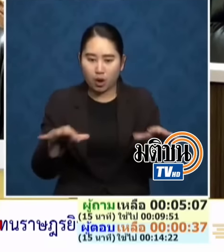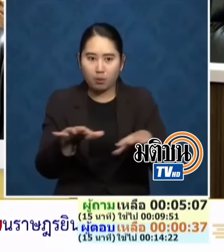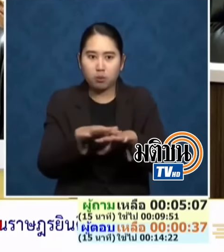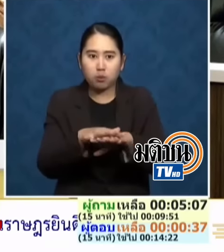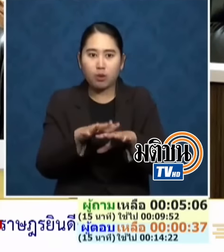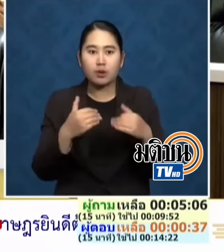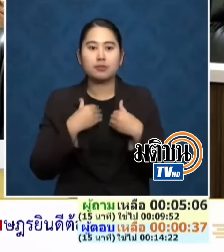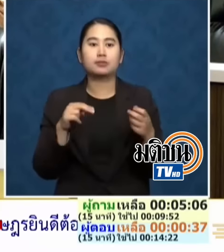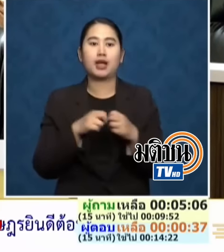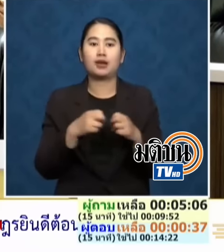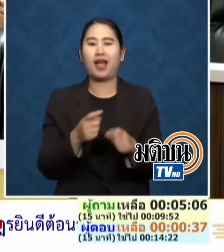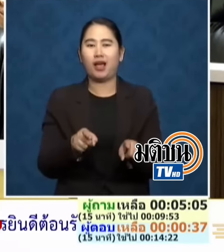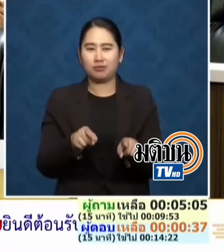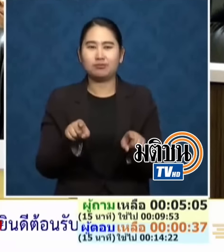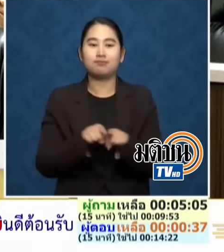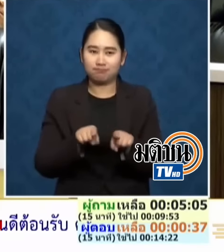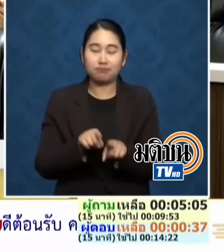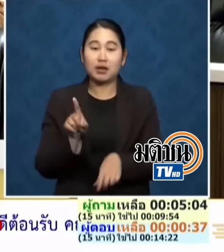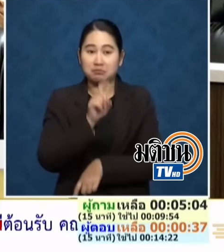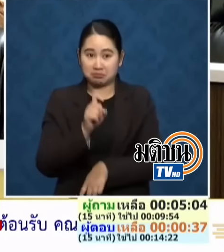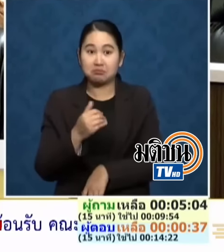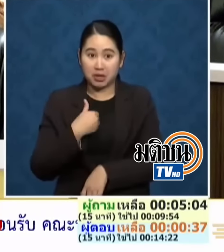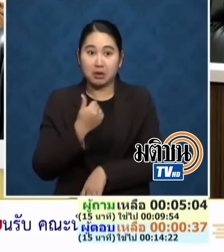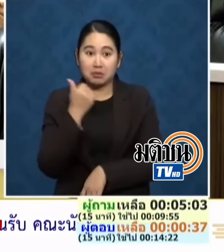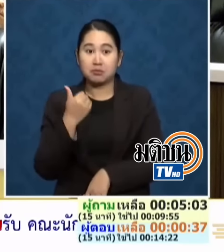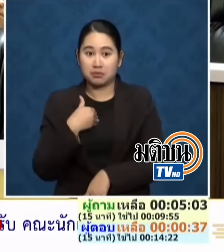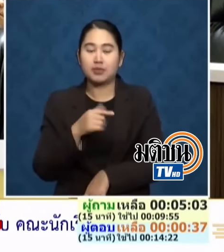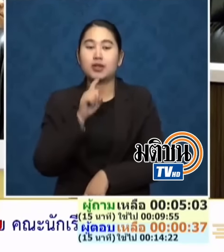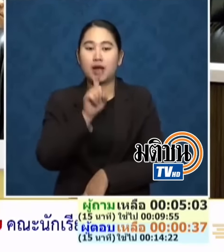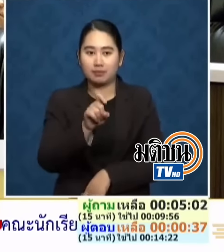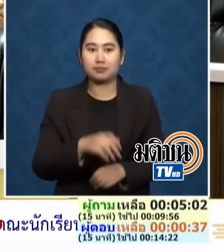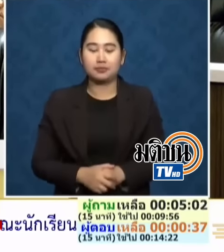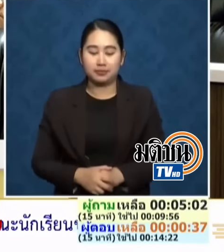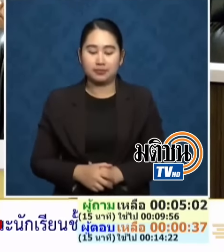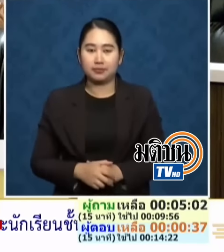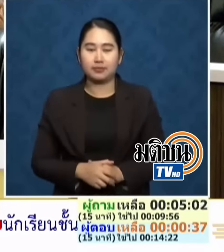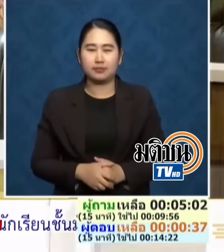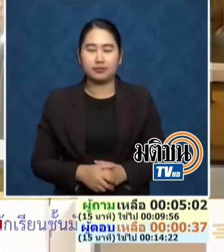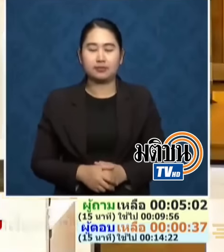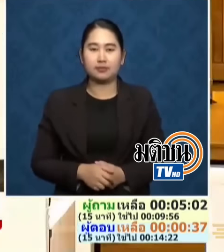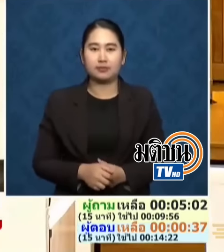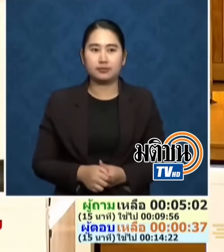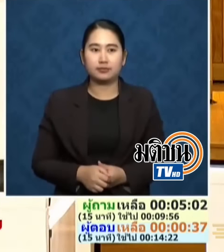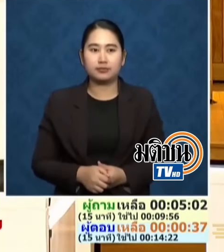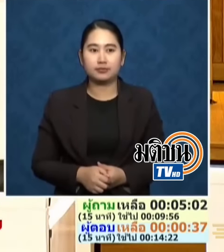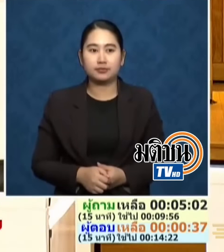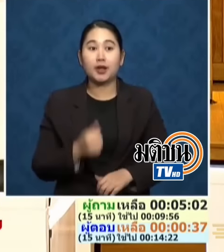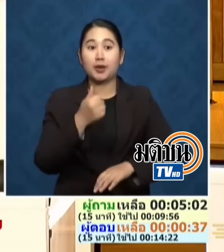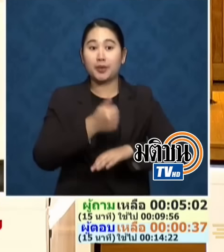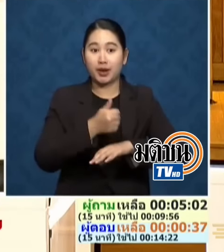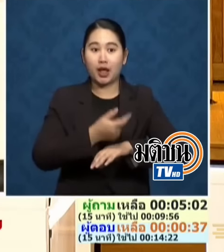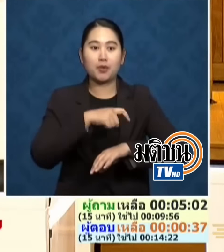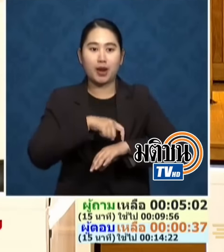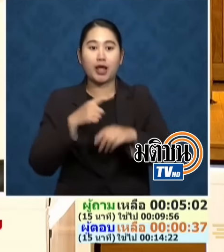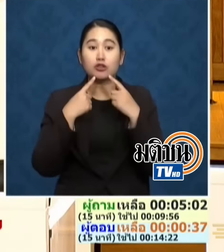ต่อการเกิดปัญหาดังกรณีเขาใหญ่ครั ขำถามสุทธายครท่าน ท่านกรมวิเวลา